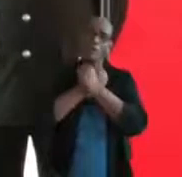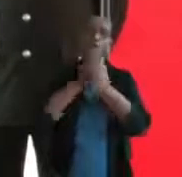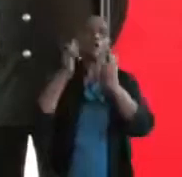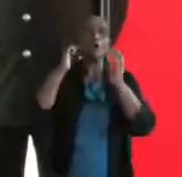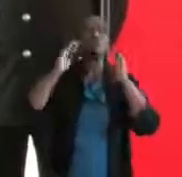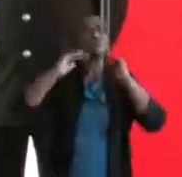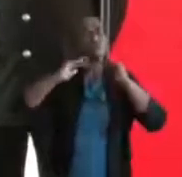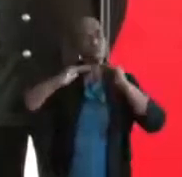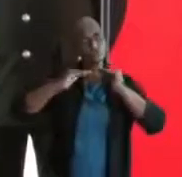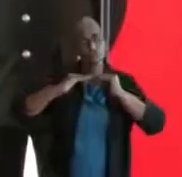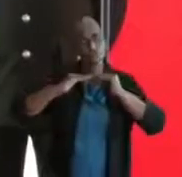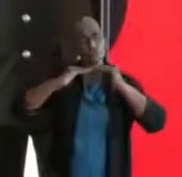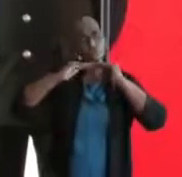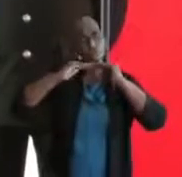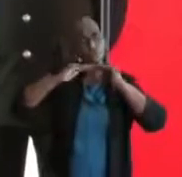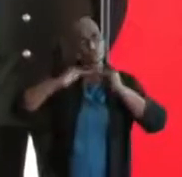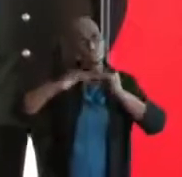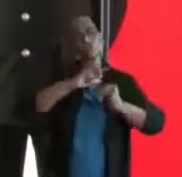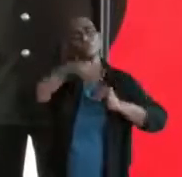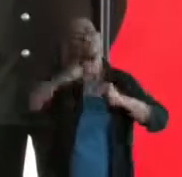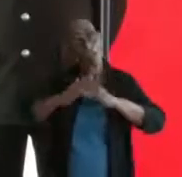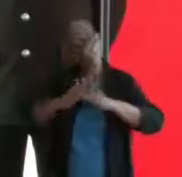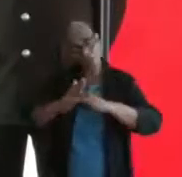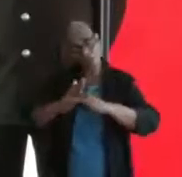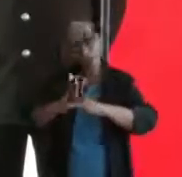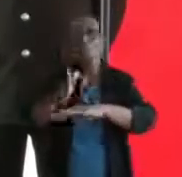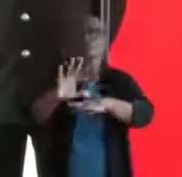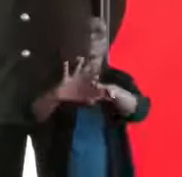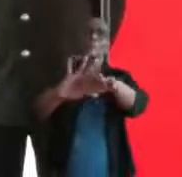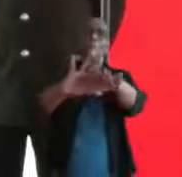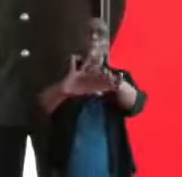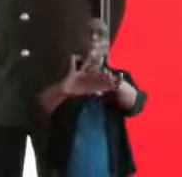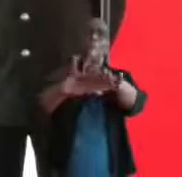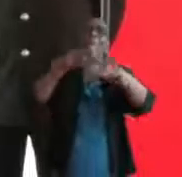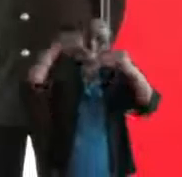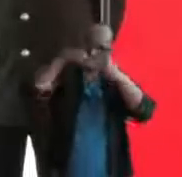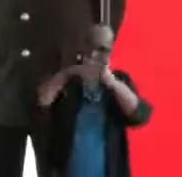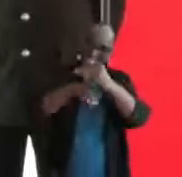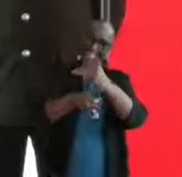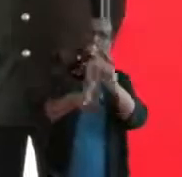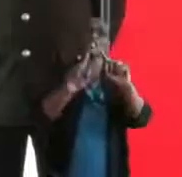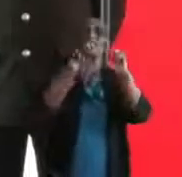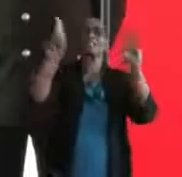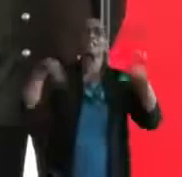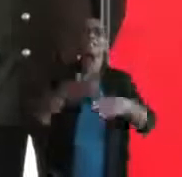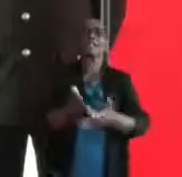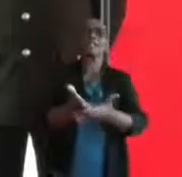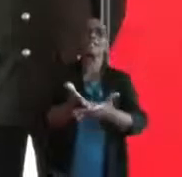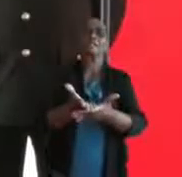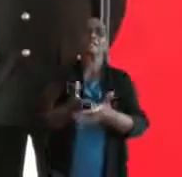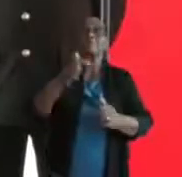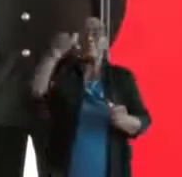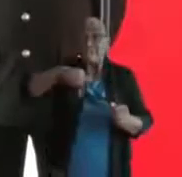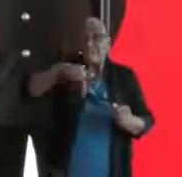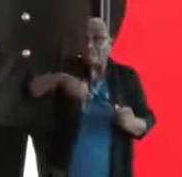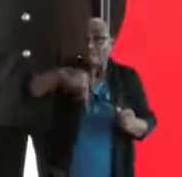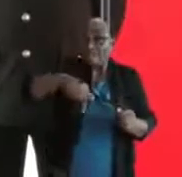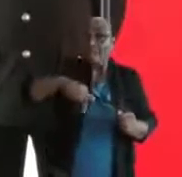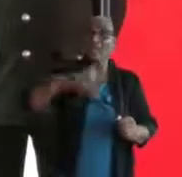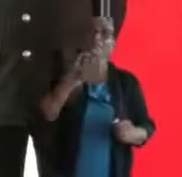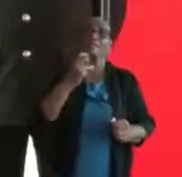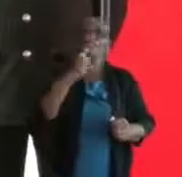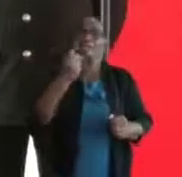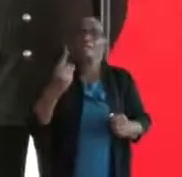en gaan door met het beleid op het ingezette traject en vandaag durven te zeggen